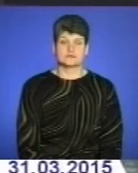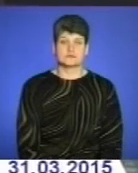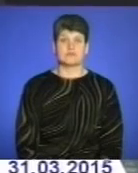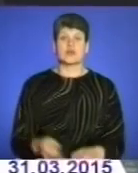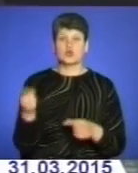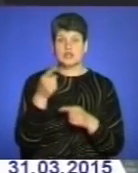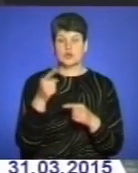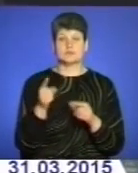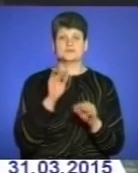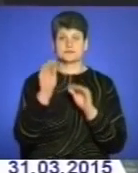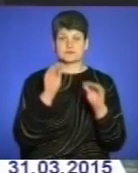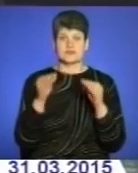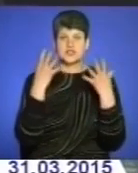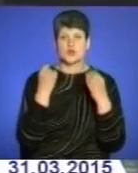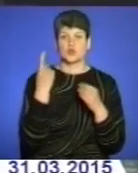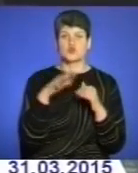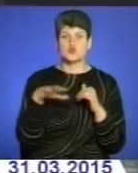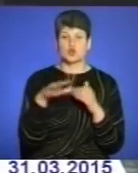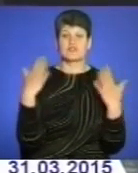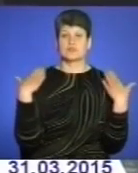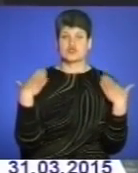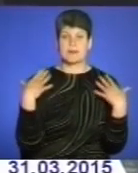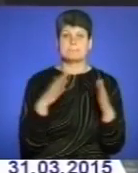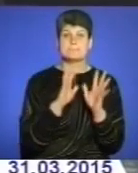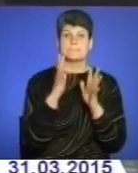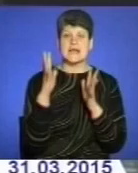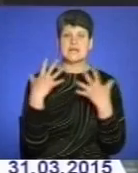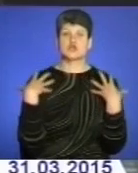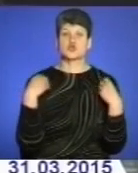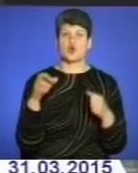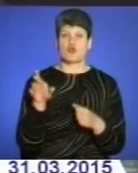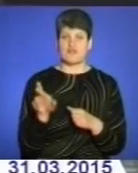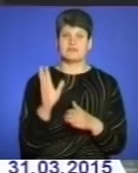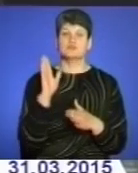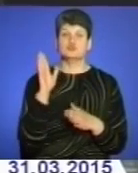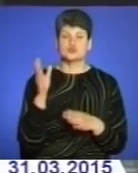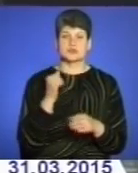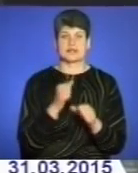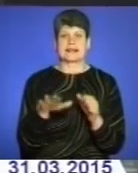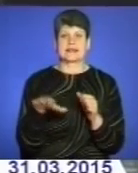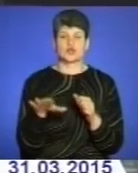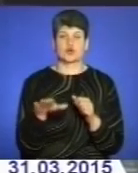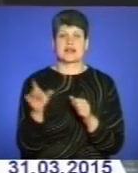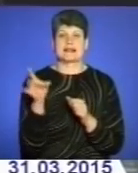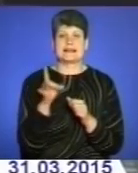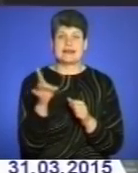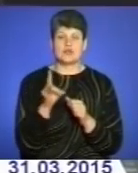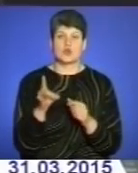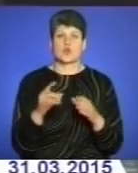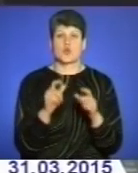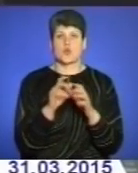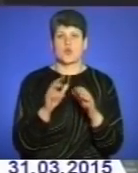У Тернополі облаштують ще одну зону відпочинку – парк здоров'я. Він буде розташований на території регіонального ландшафтного